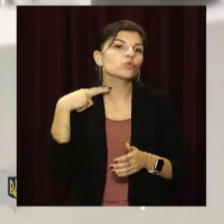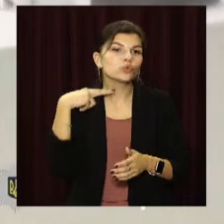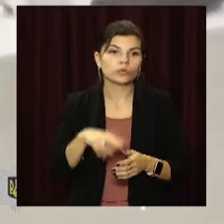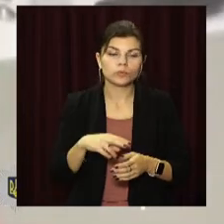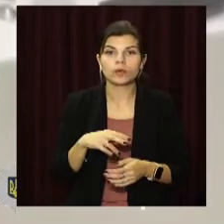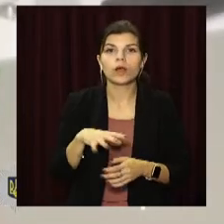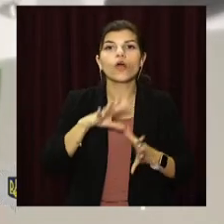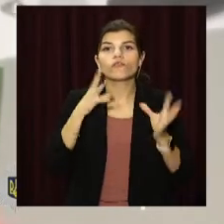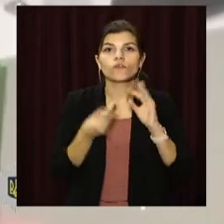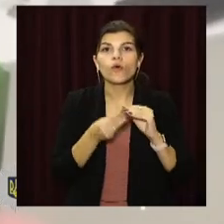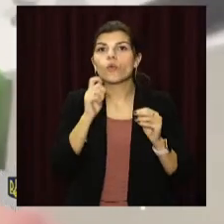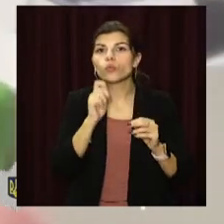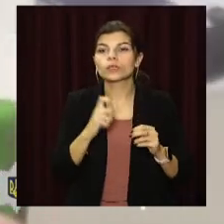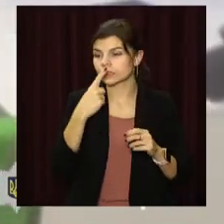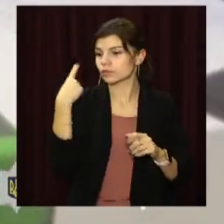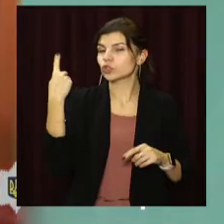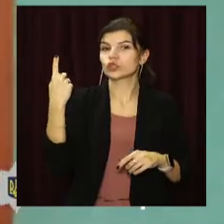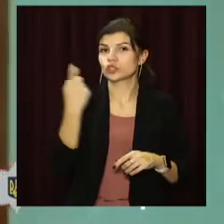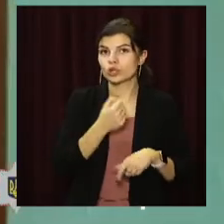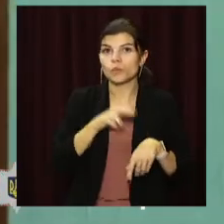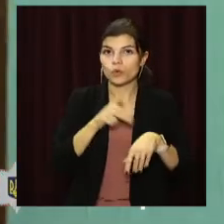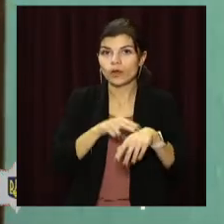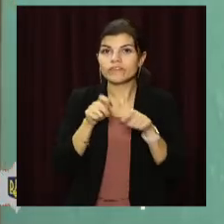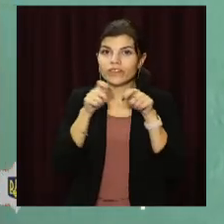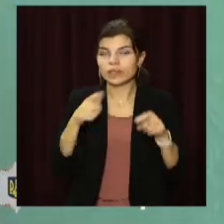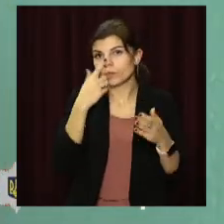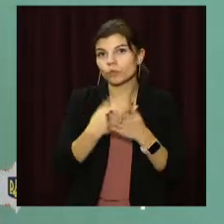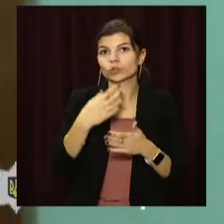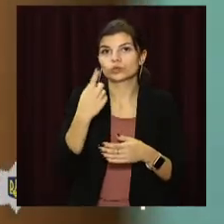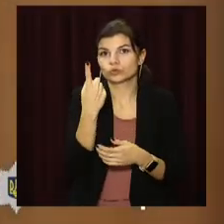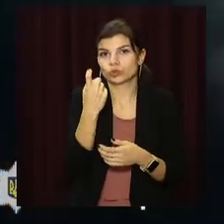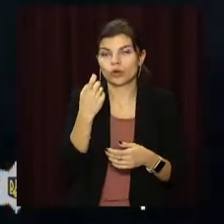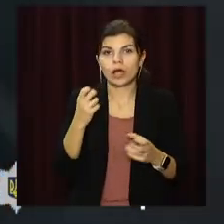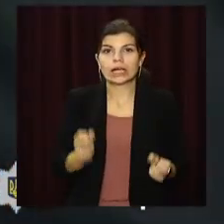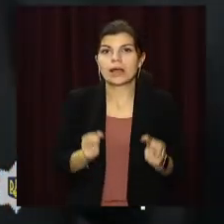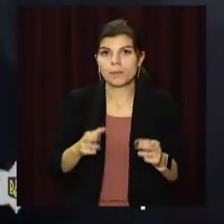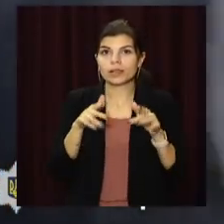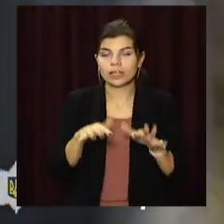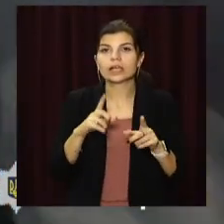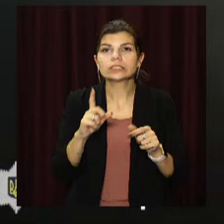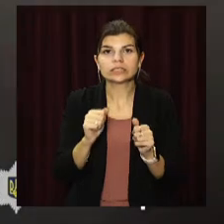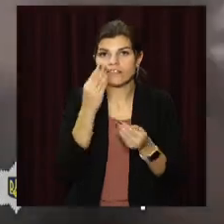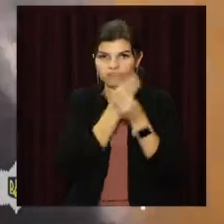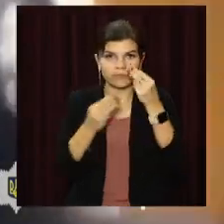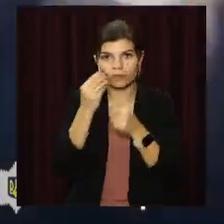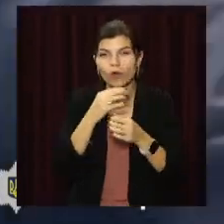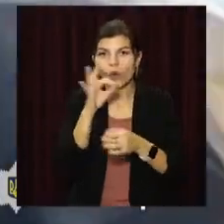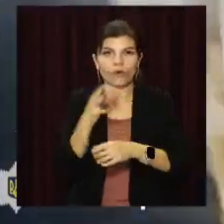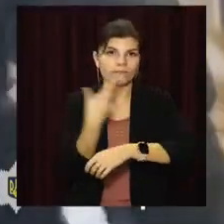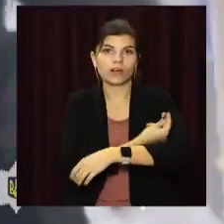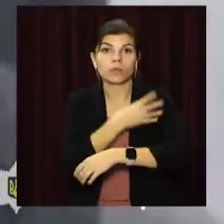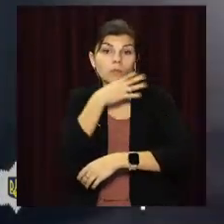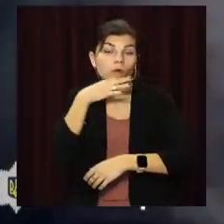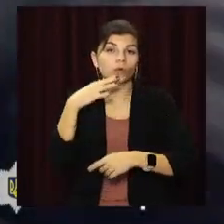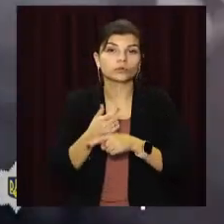ув'язнення. Загалом в Україні за минулий тиждень поліція відкрила понад 100 кримінальних проваджень за підробку документів про